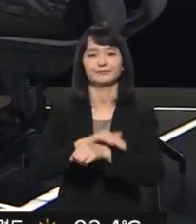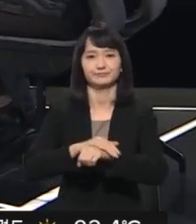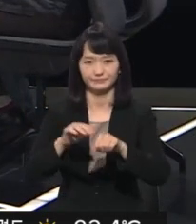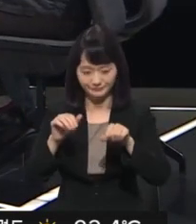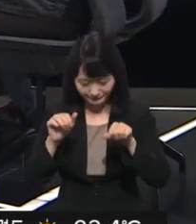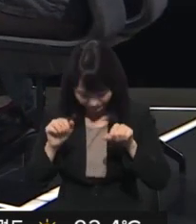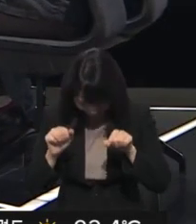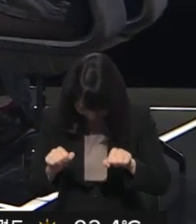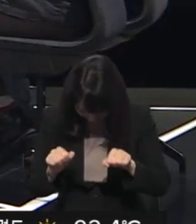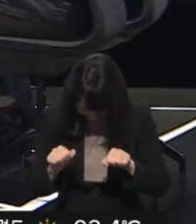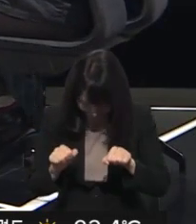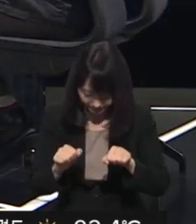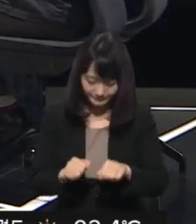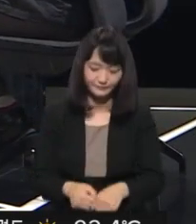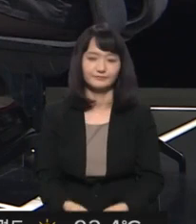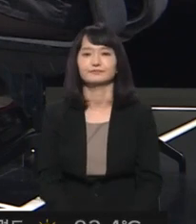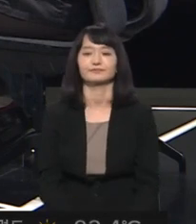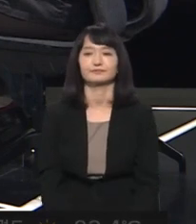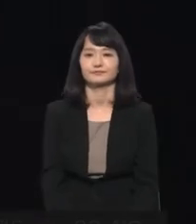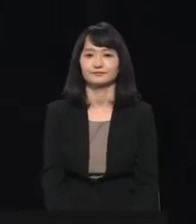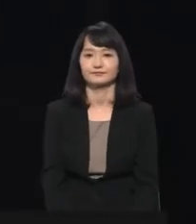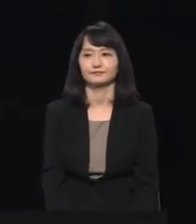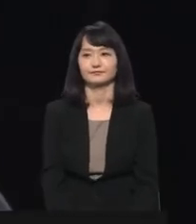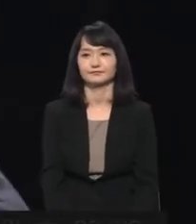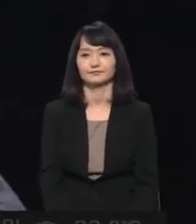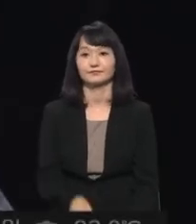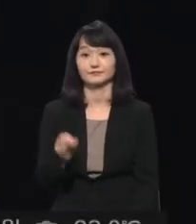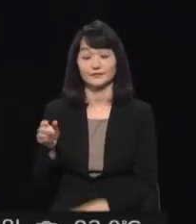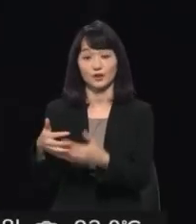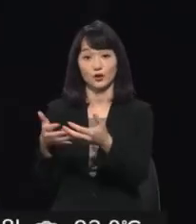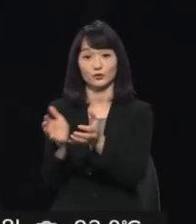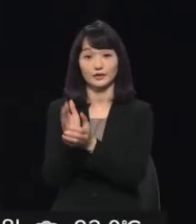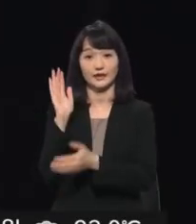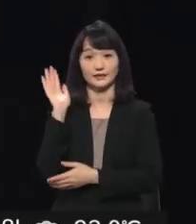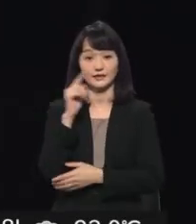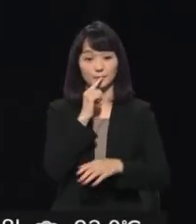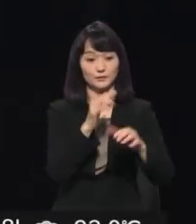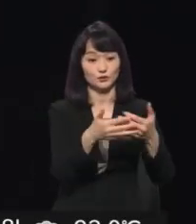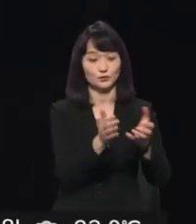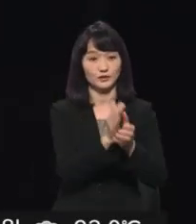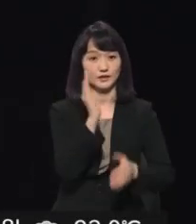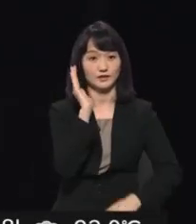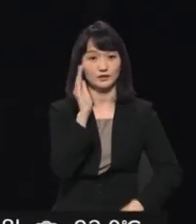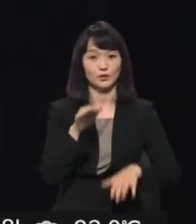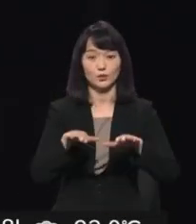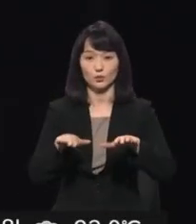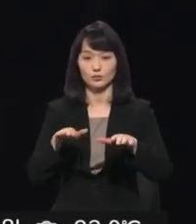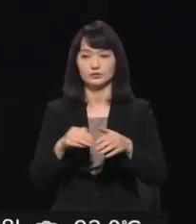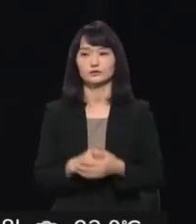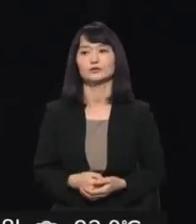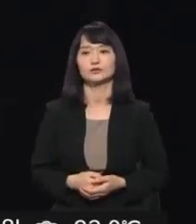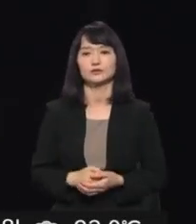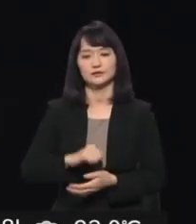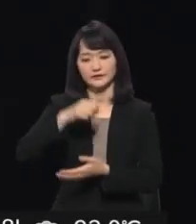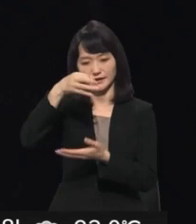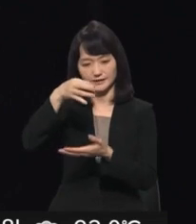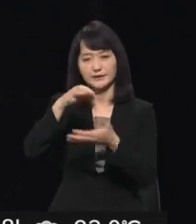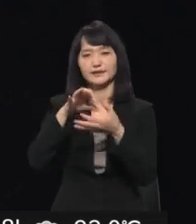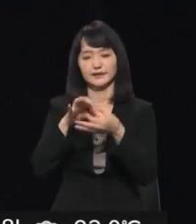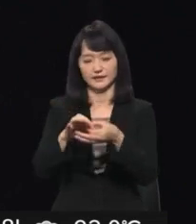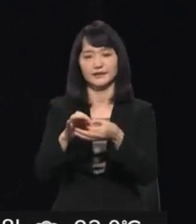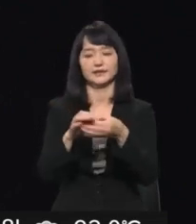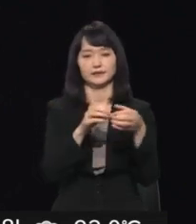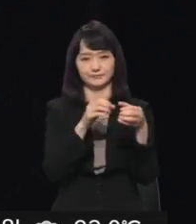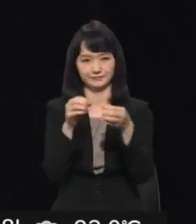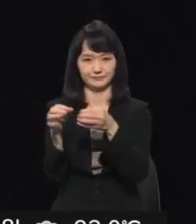이렇게 소리를 해요 예 저희가 이제 집권여당 얘기 또 민주당이 여기 오늘은 뒷부분에는 예산 얘기도 좀 해보도록 하겠습니다